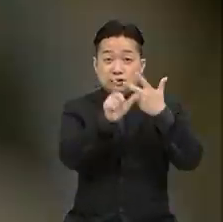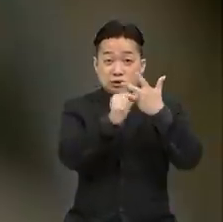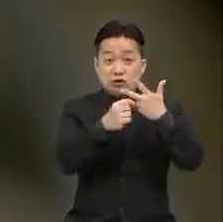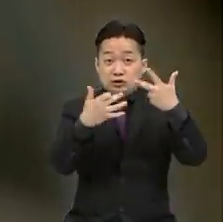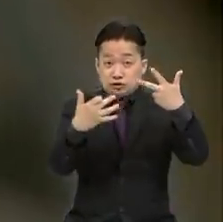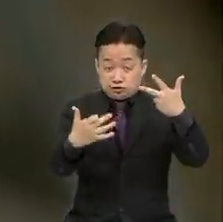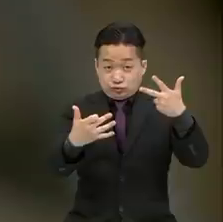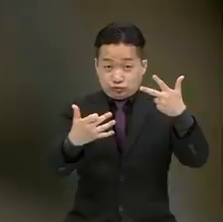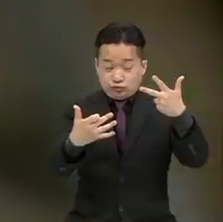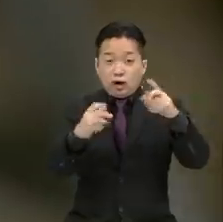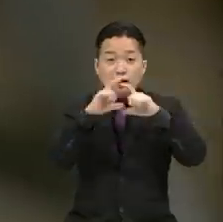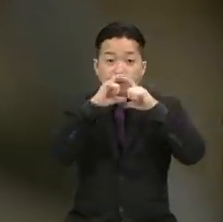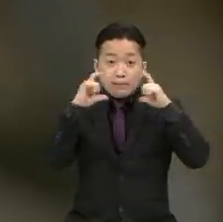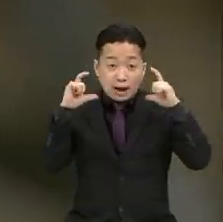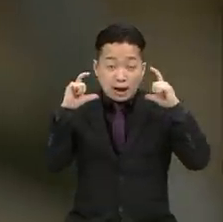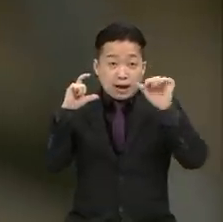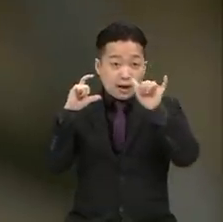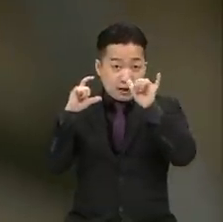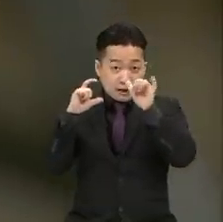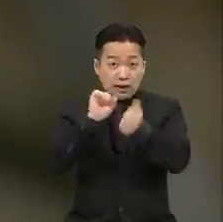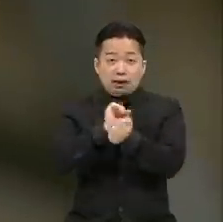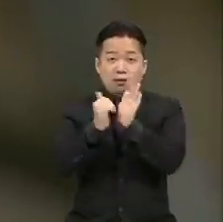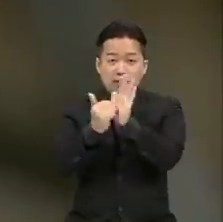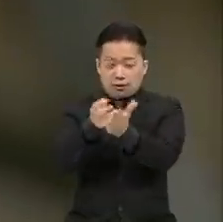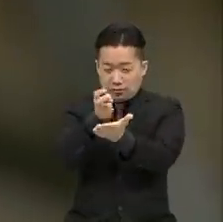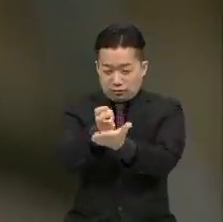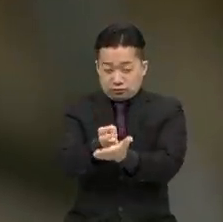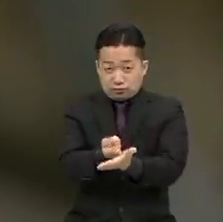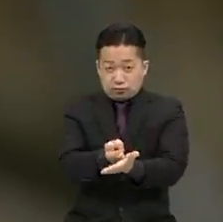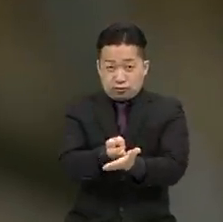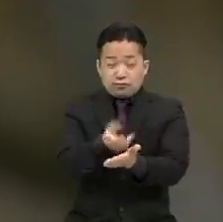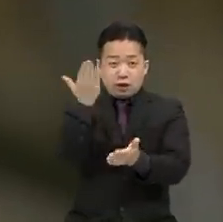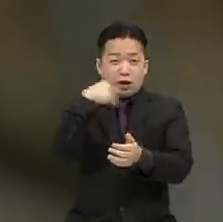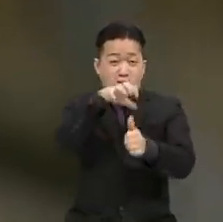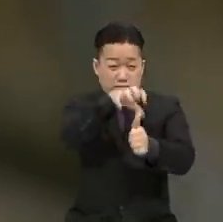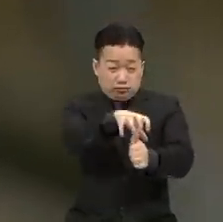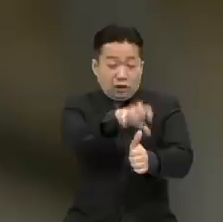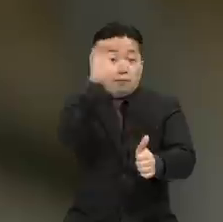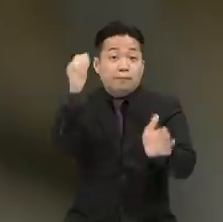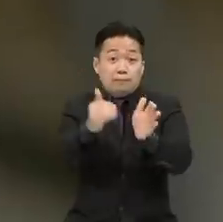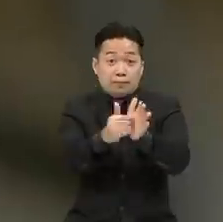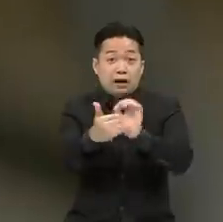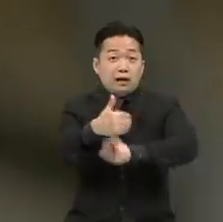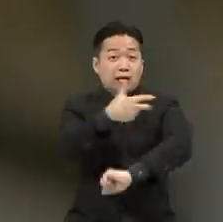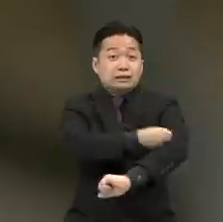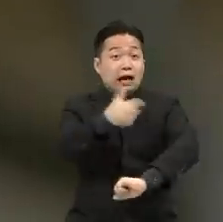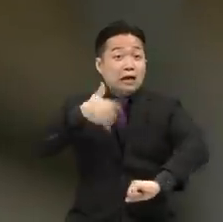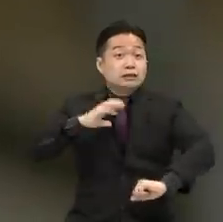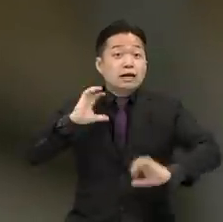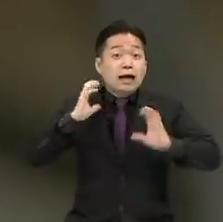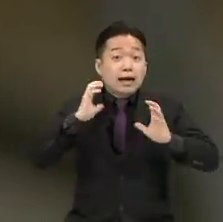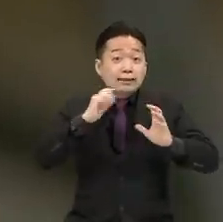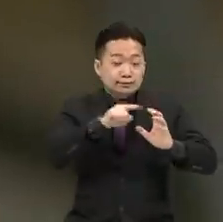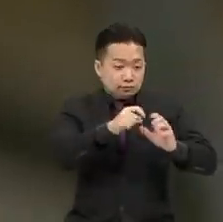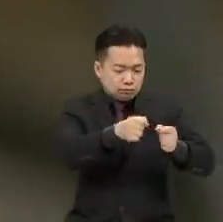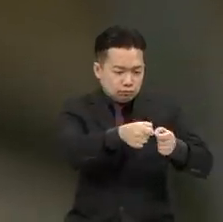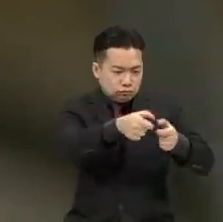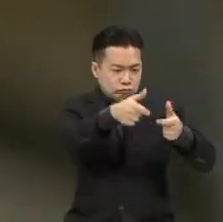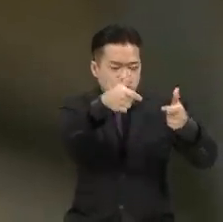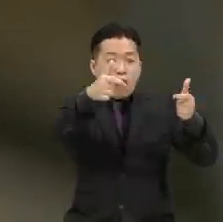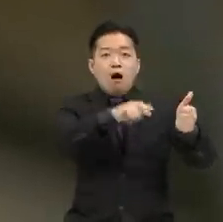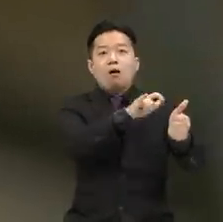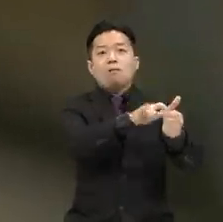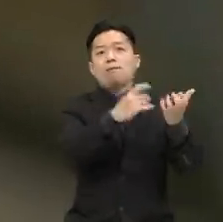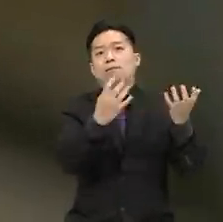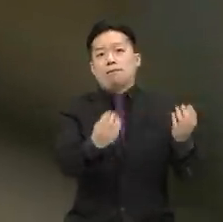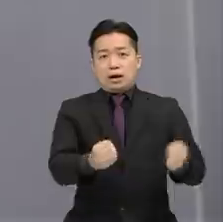19일 마스크 착용 등 방역 규제를 대부분 풀었는데 백신을 맞지 않은 아이들에서 감염자 숫자가 크게